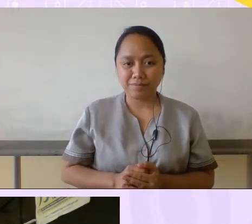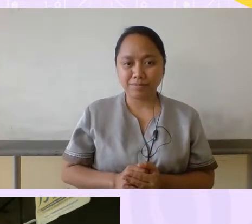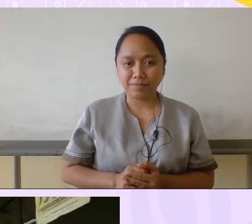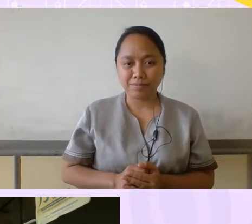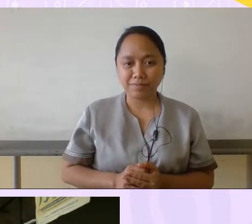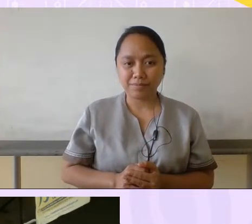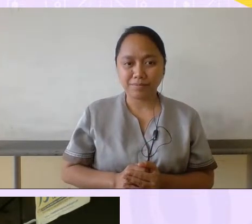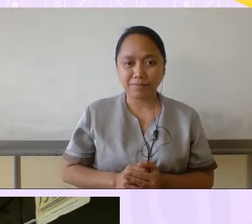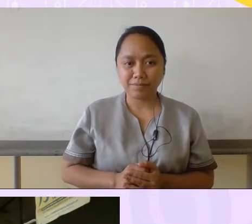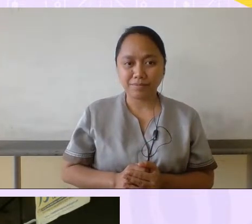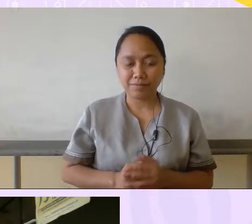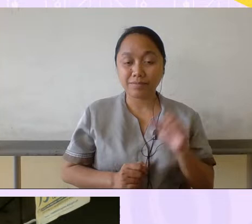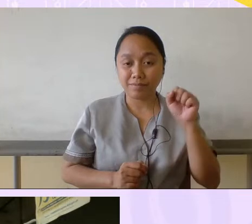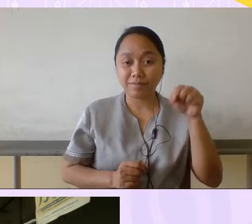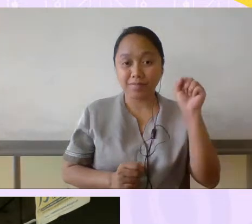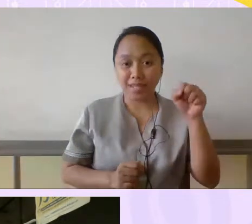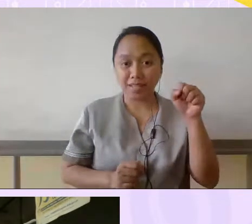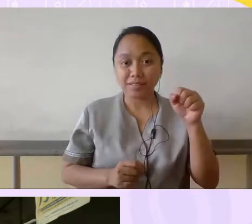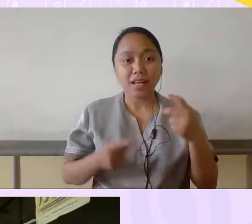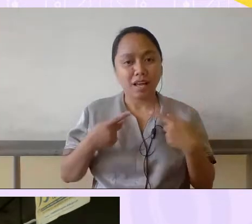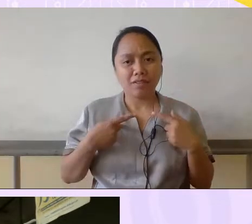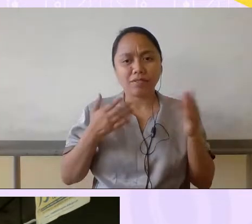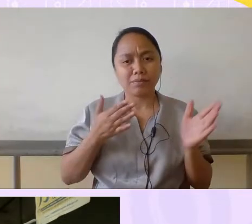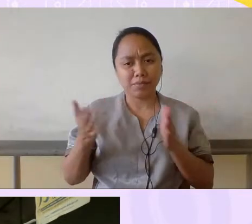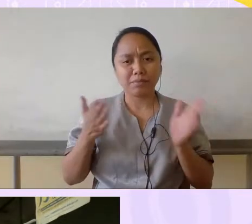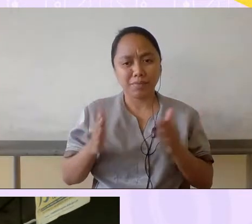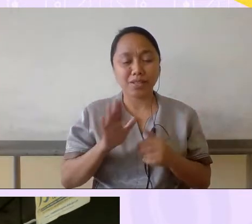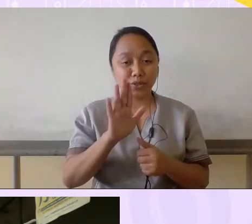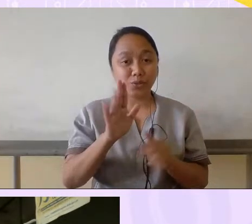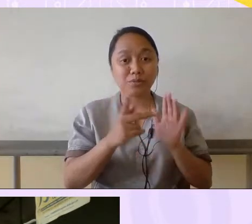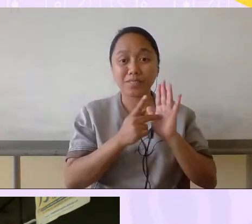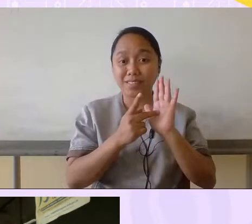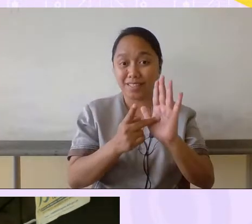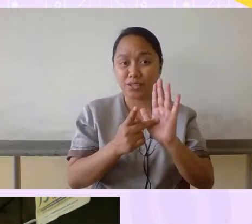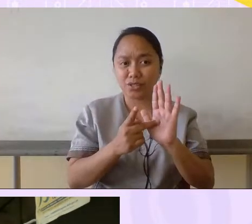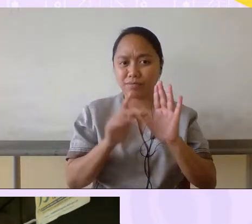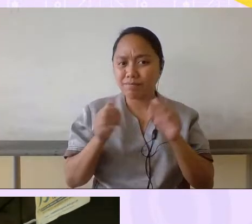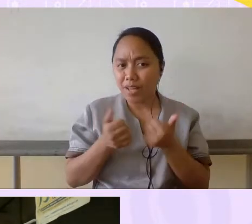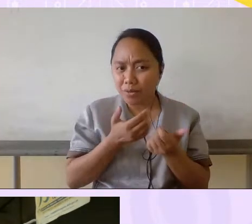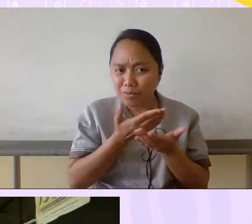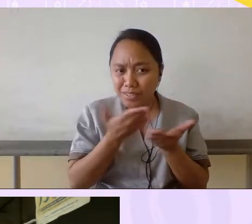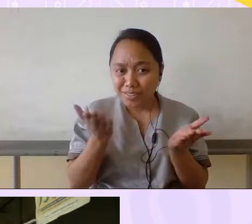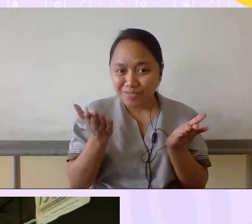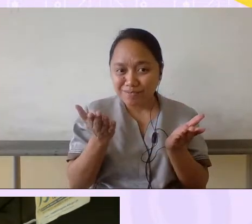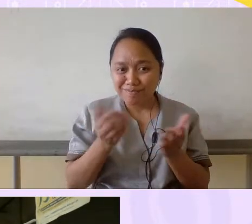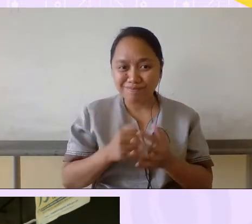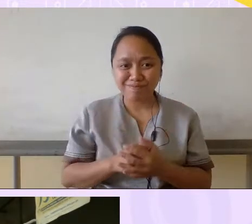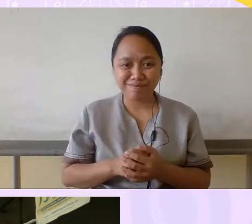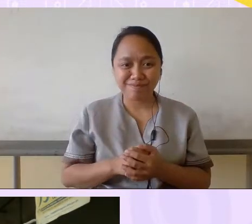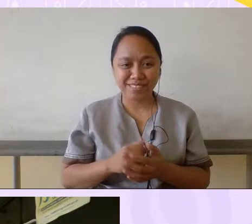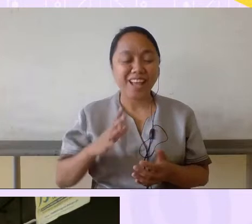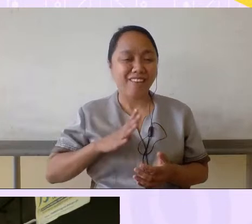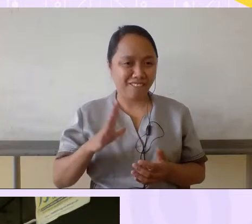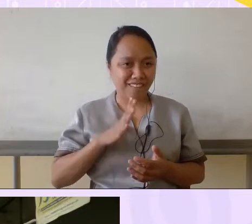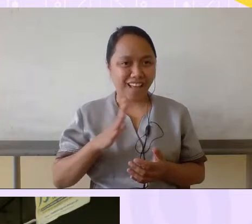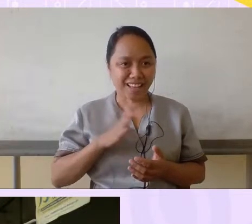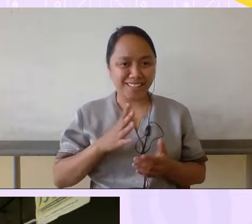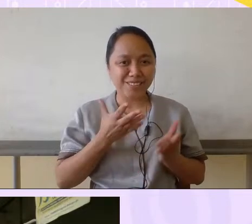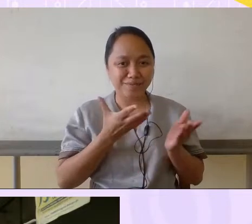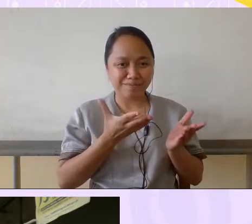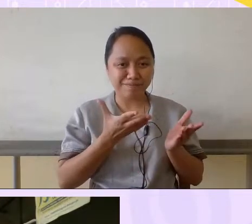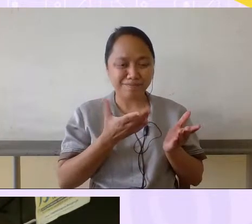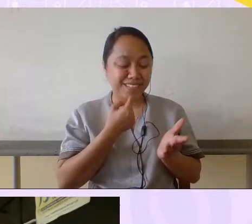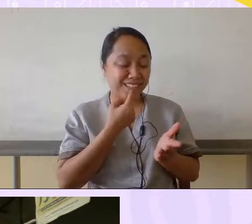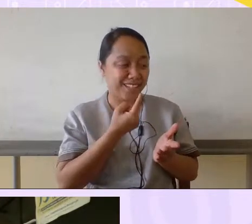Yes po, Ms. Vance, preparing okay. Na po ang inyong presentation. Kamusta po kayo dyan sa DOLE? Mabuti naman. Work mode pa rin